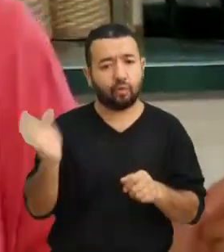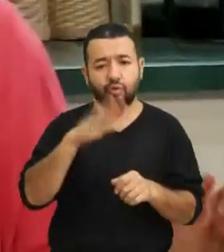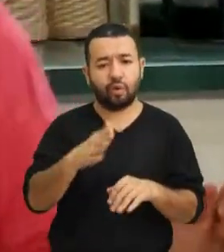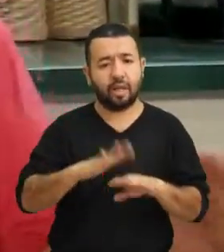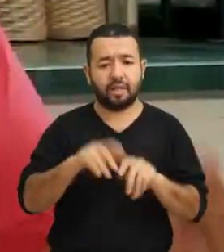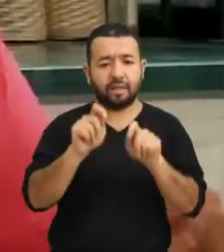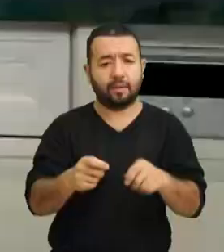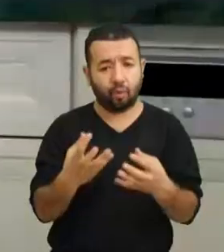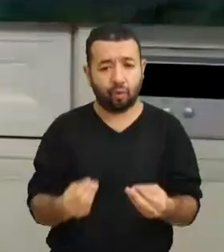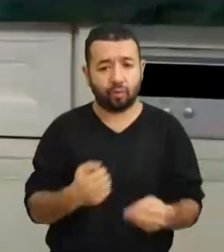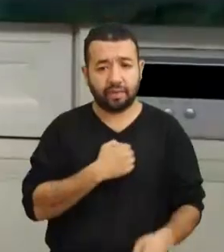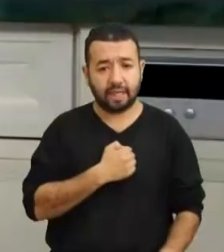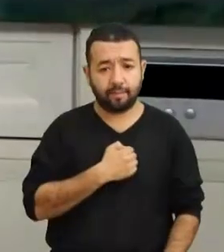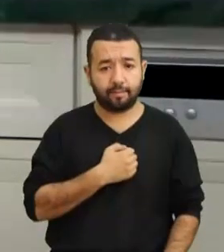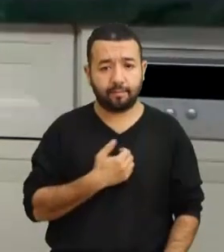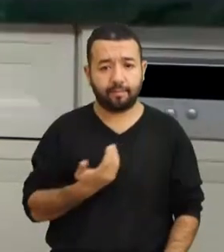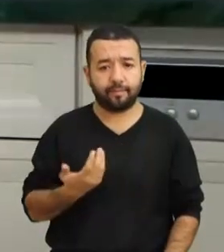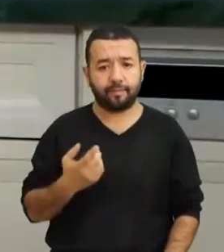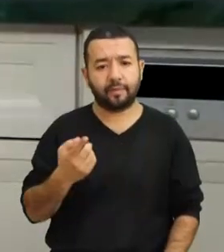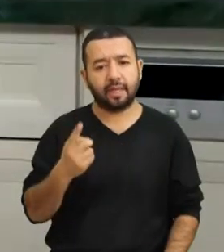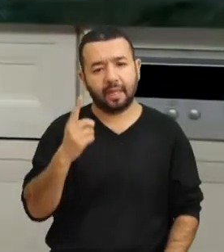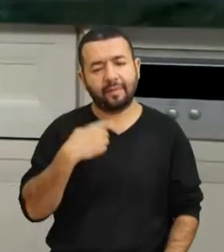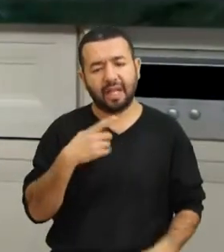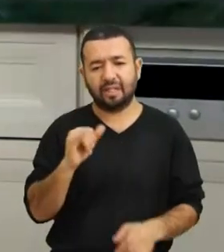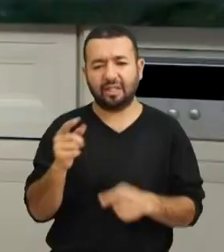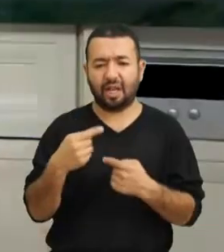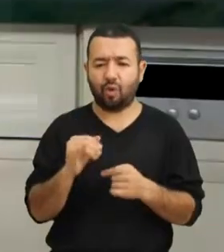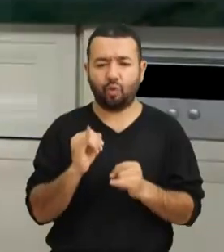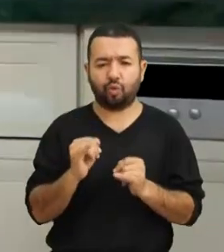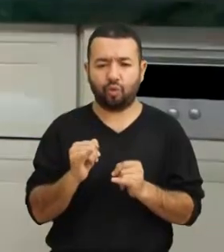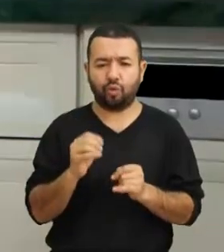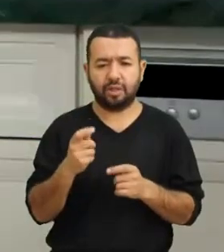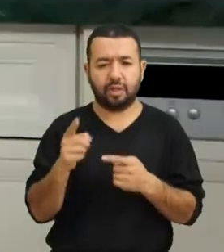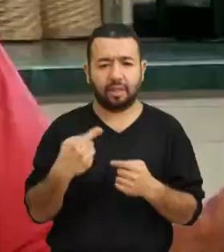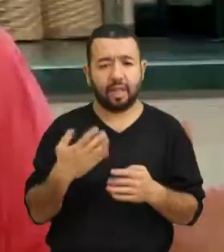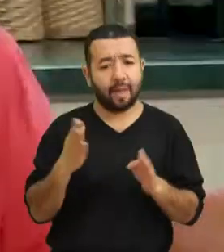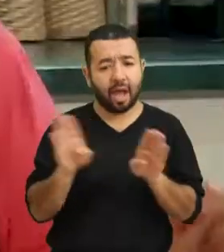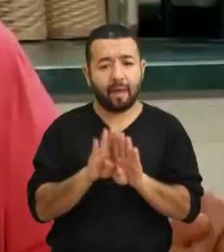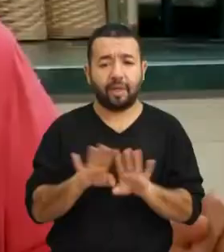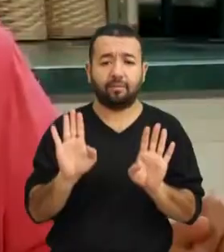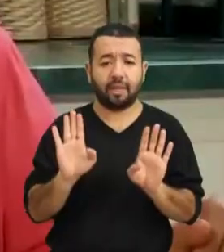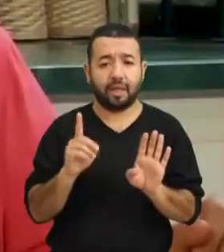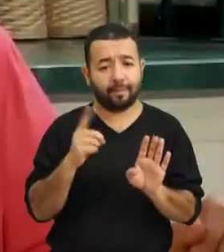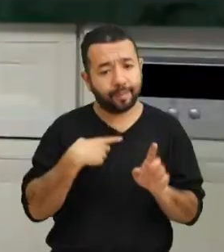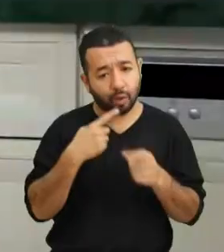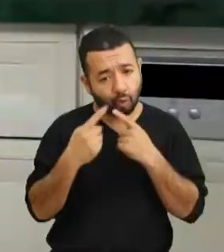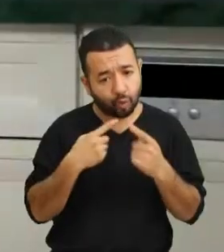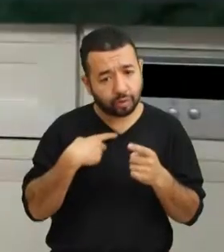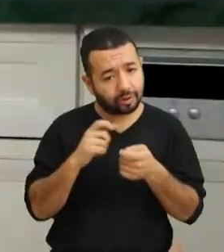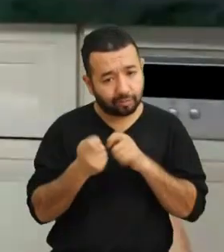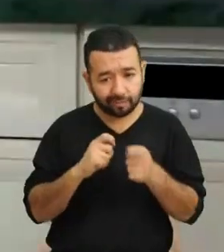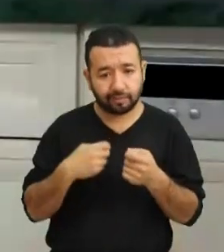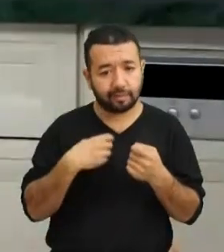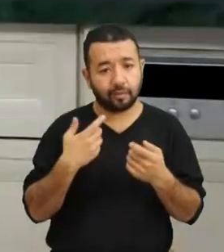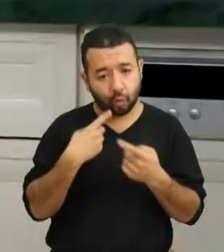istediğini yaparım, oldu mu canım? Şakası bile kötü Meryem. Vallahi şakası bile kötü. Hemen kapıyı kapatma. Ya müzakerelere devam